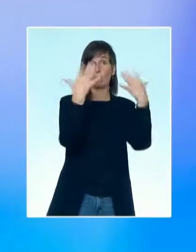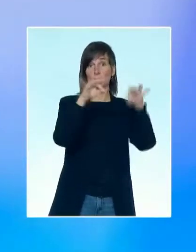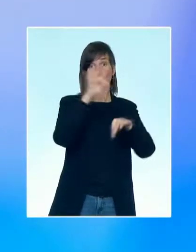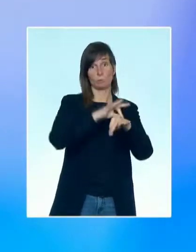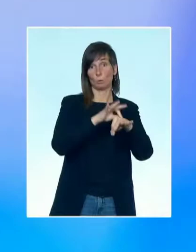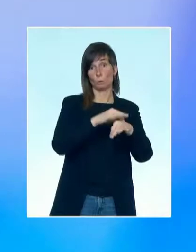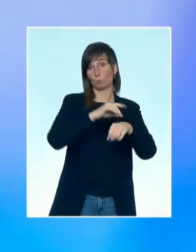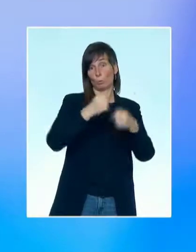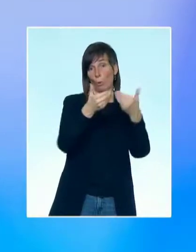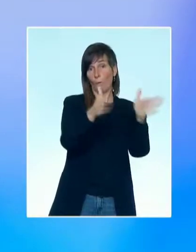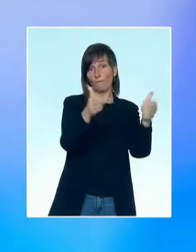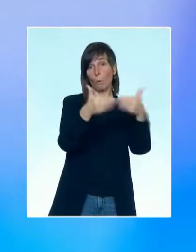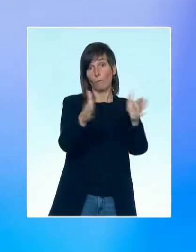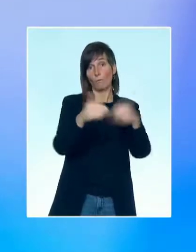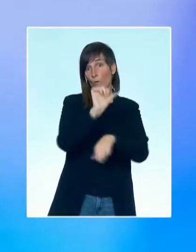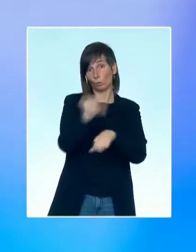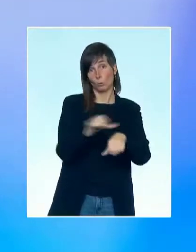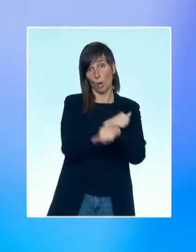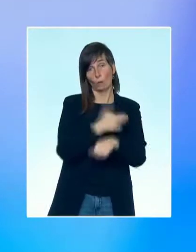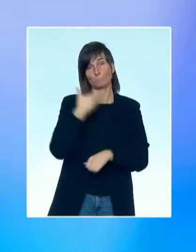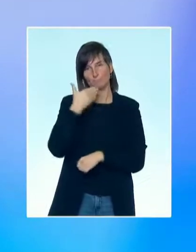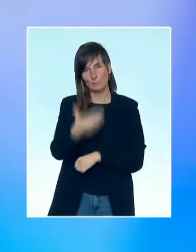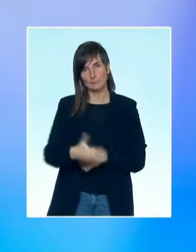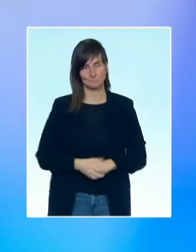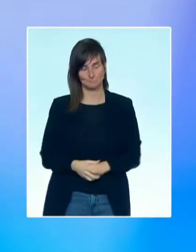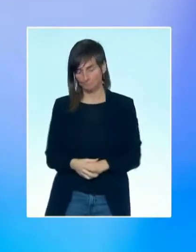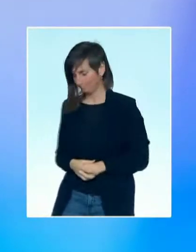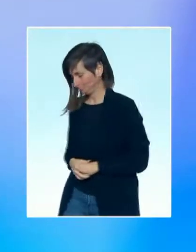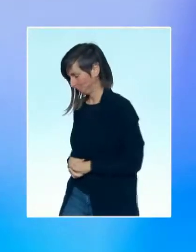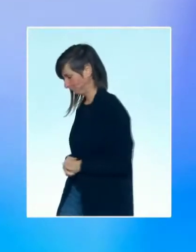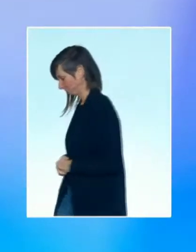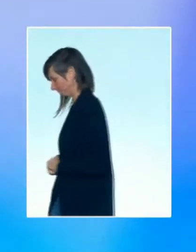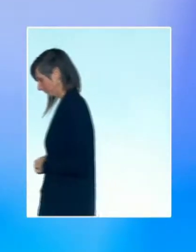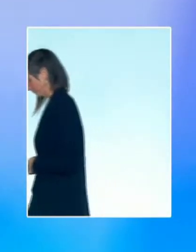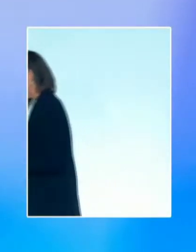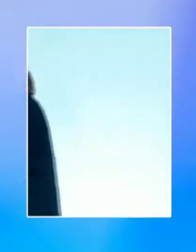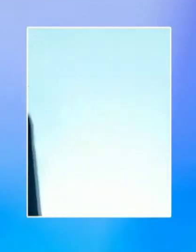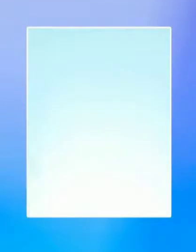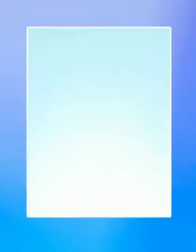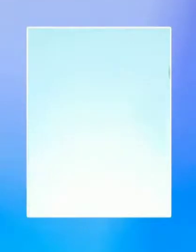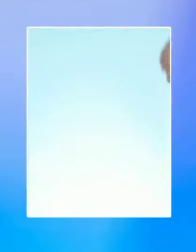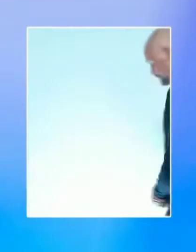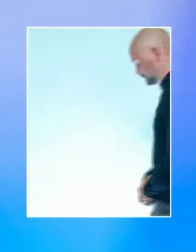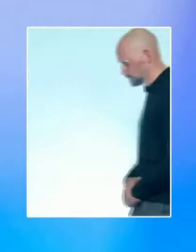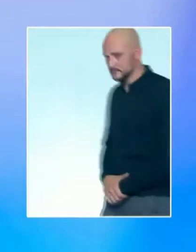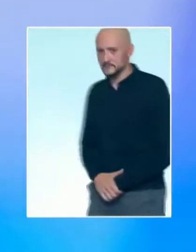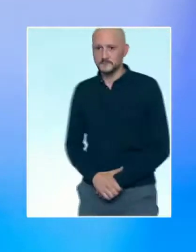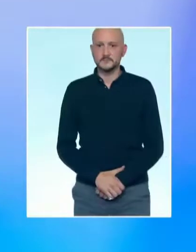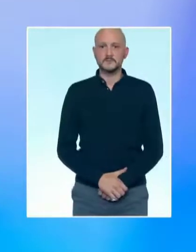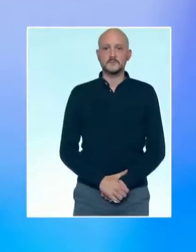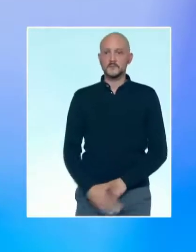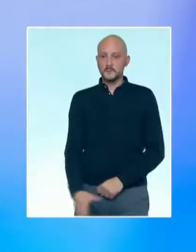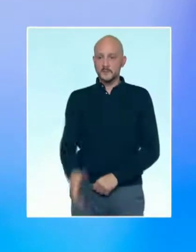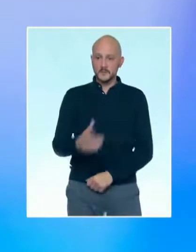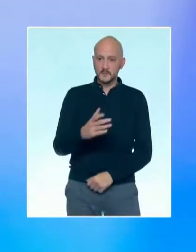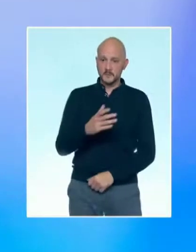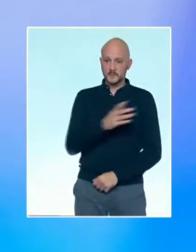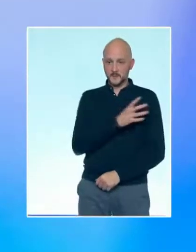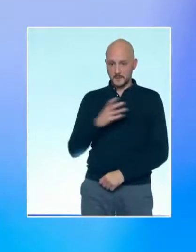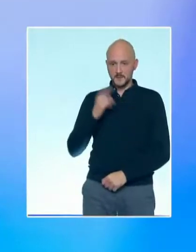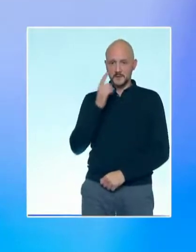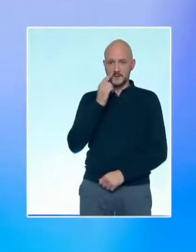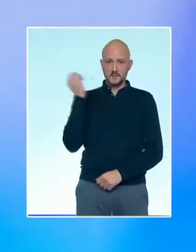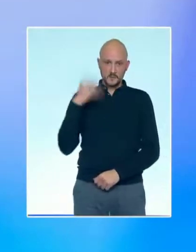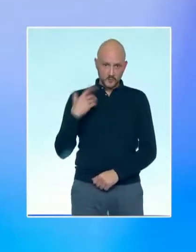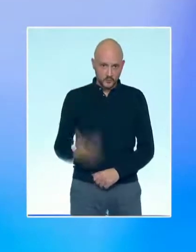toutes les heures à chaque fois que cela est possible. Mesdames et messieurs, mes chers concitoyens, nous avons les moyens de passer